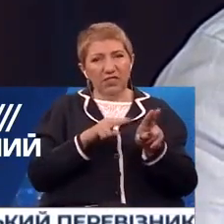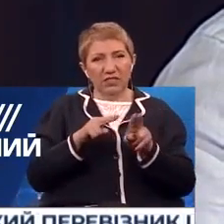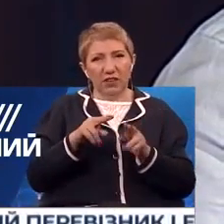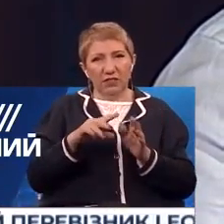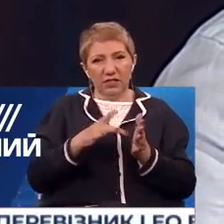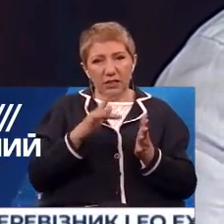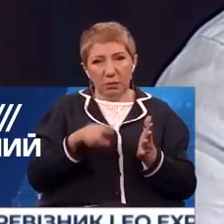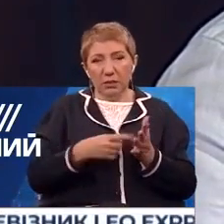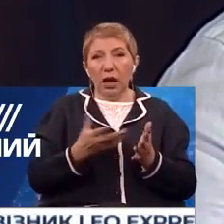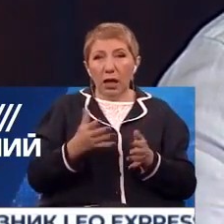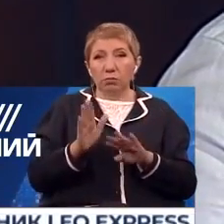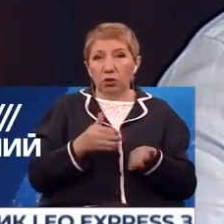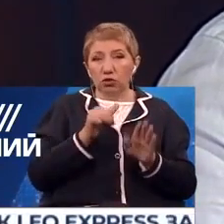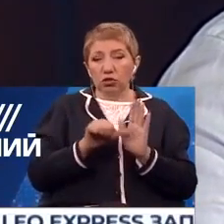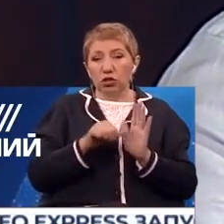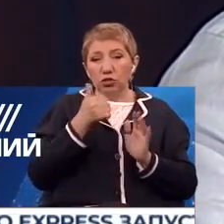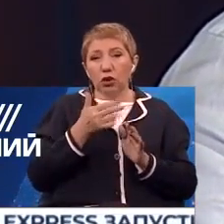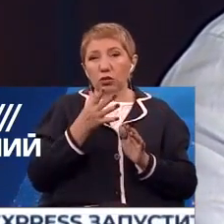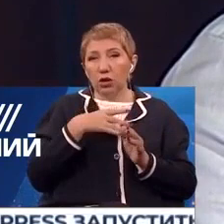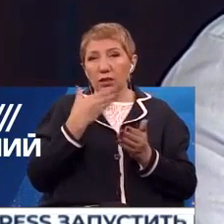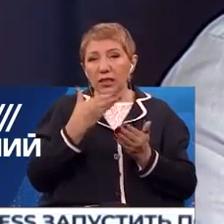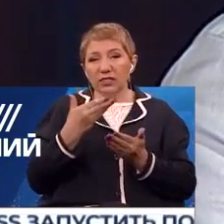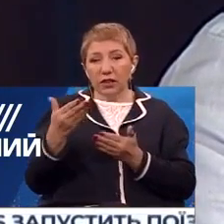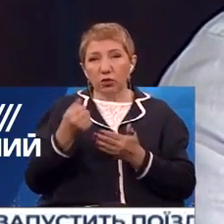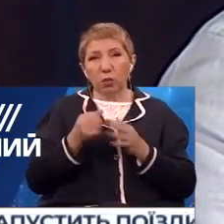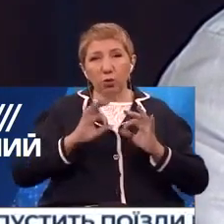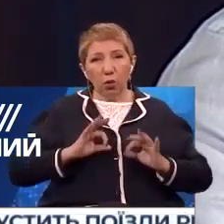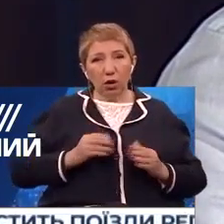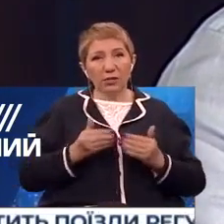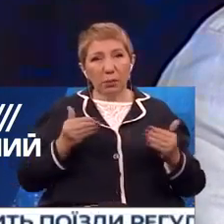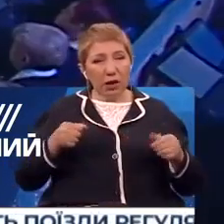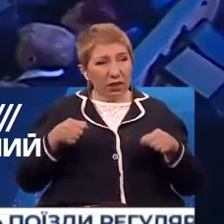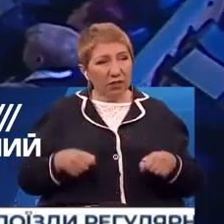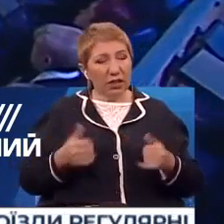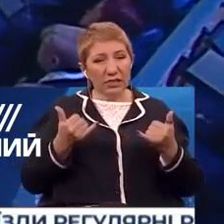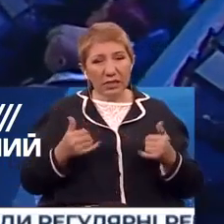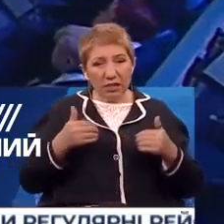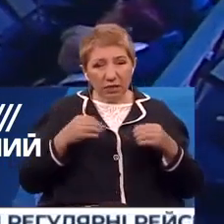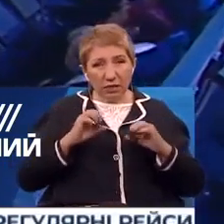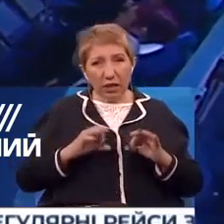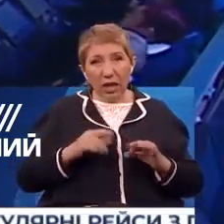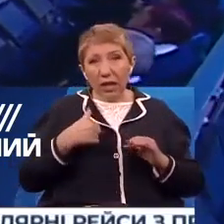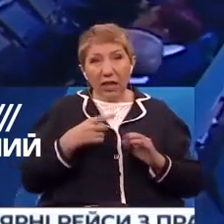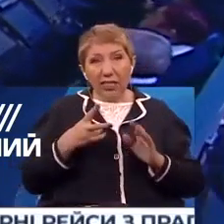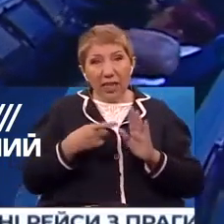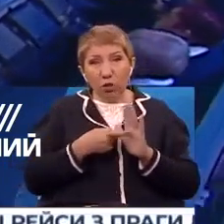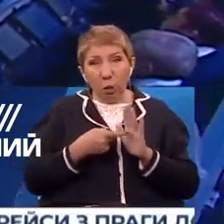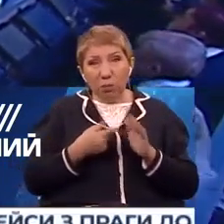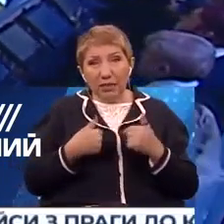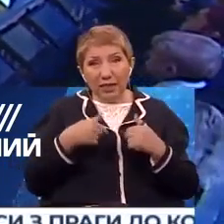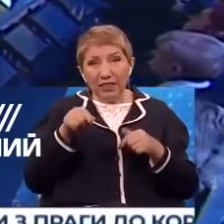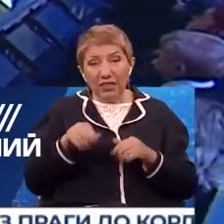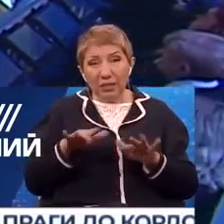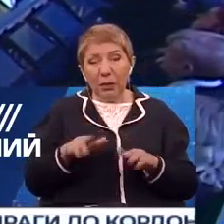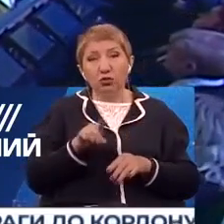Але, на жаль, от пройшло 6 років, скільки я не звертався до прокурорів за попередньої влади, за цієї влади, я навіть не допитаний у тій справі. Ніхто навіть не запитав, що